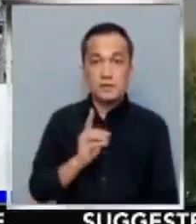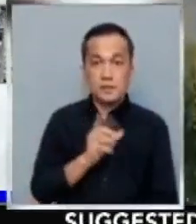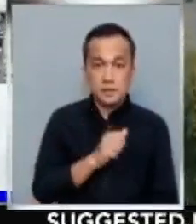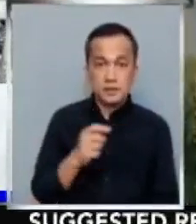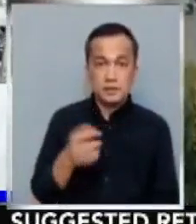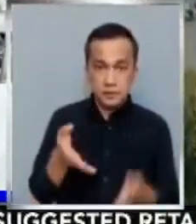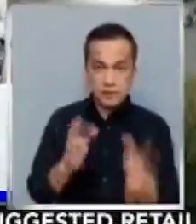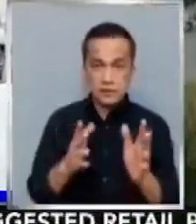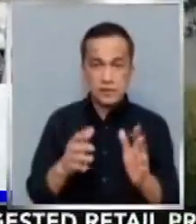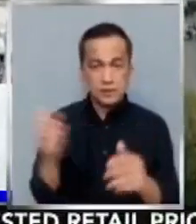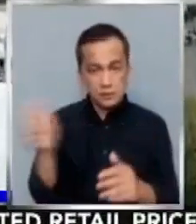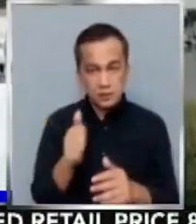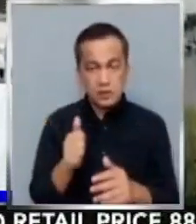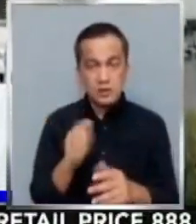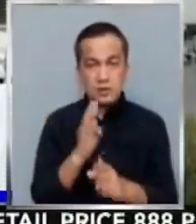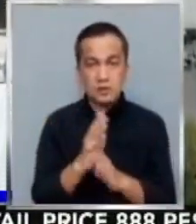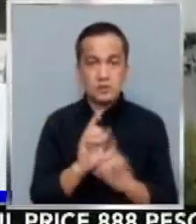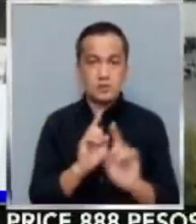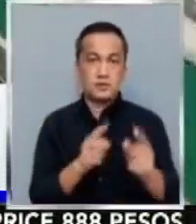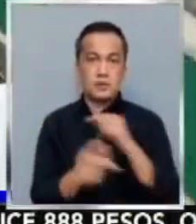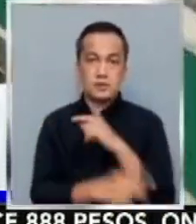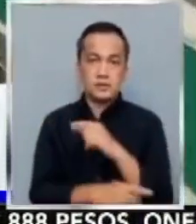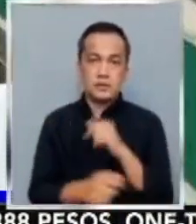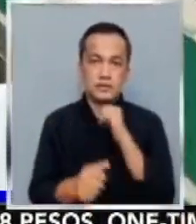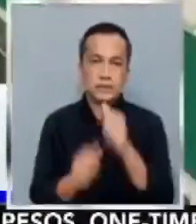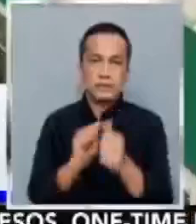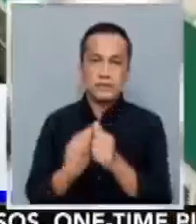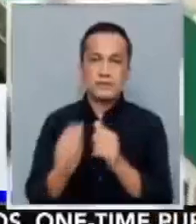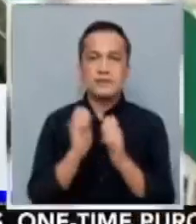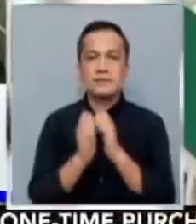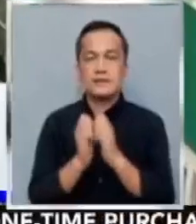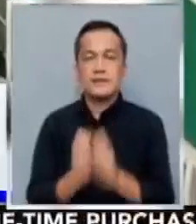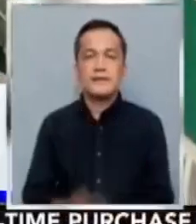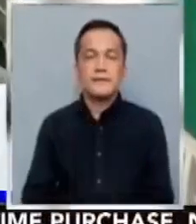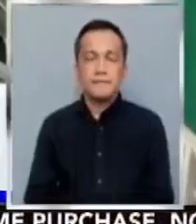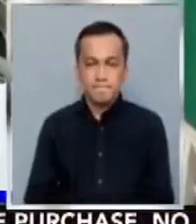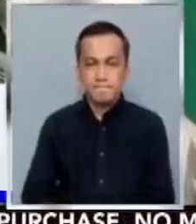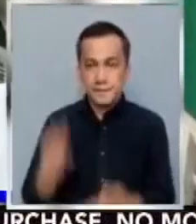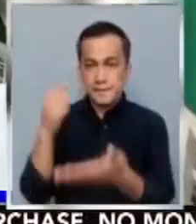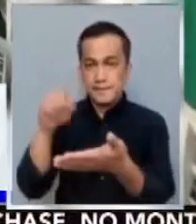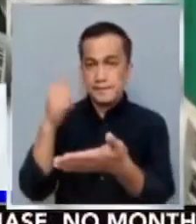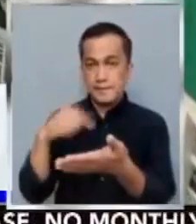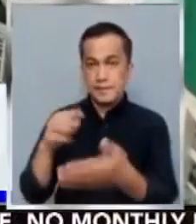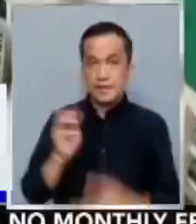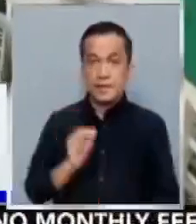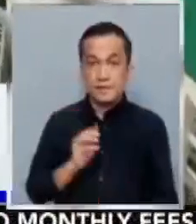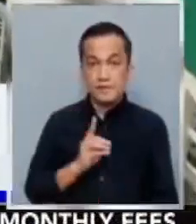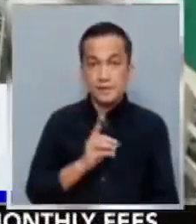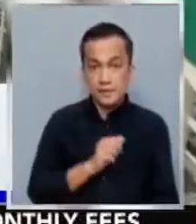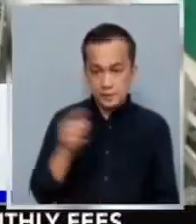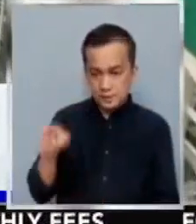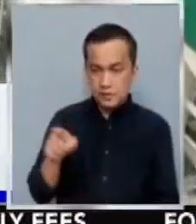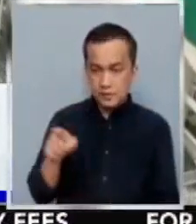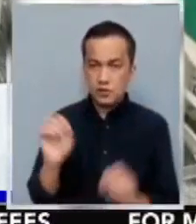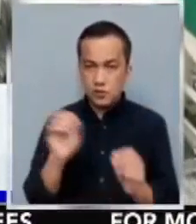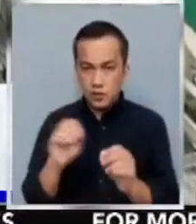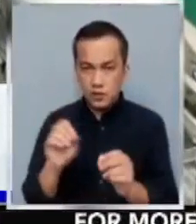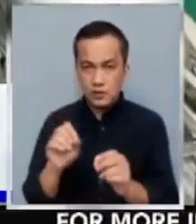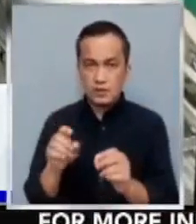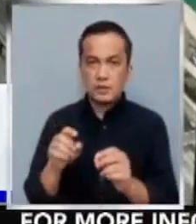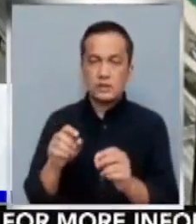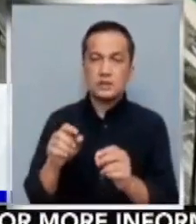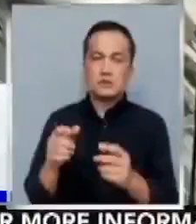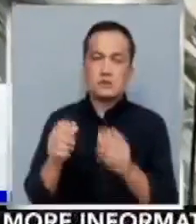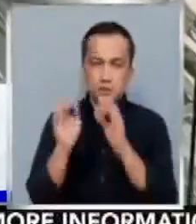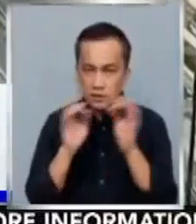pa probinsya basta hindi daraan sa EDSA. Nag-inspeksyon na rin daw ang MMDA para masigurong wala sa impluwensya ng droga ang mga